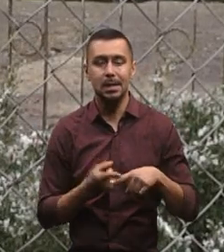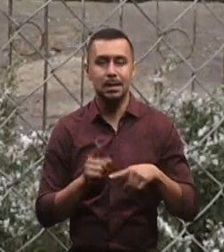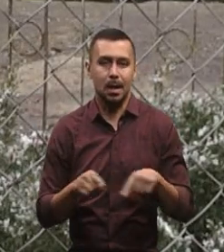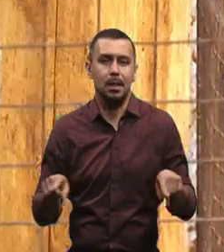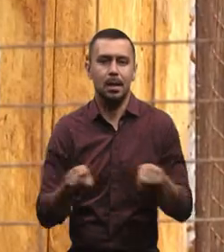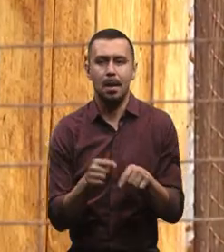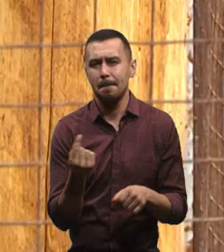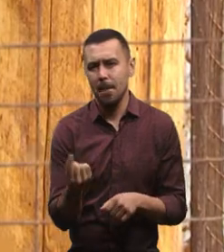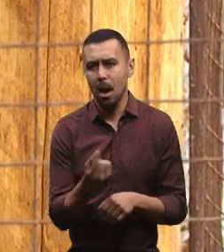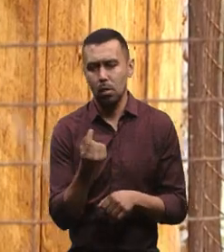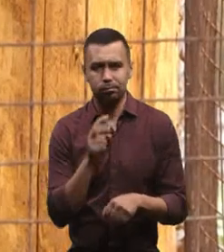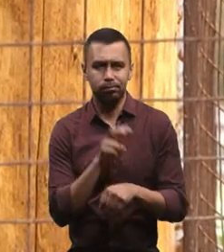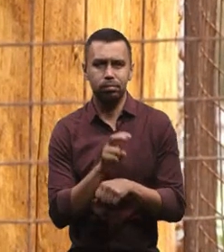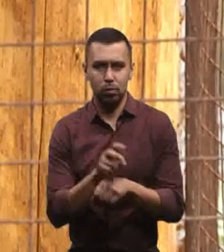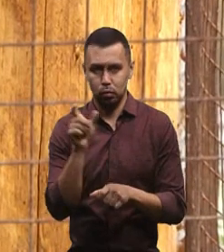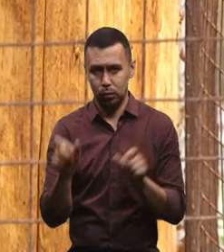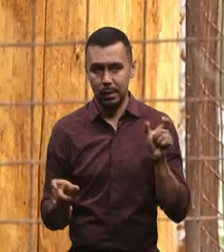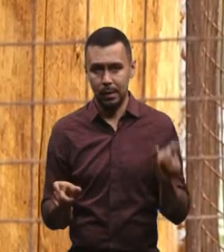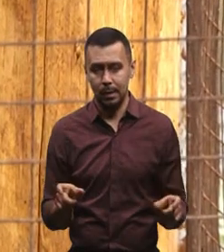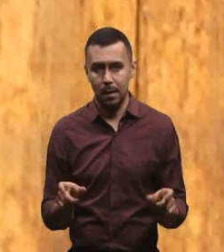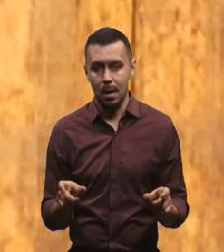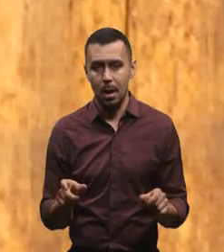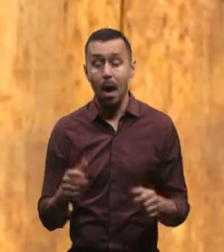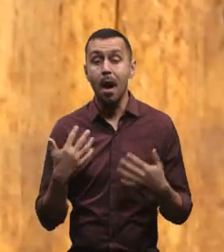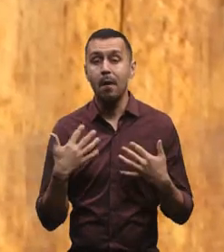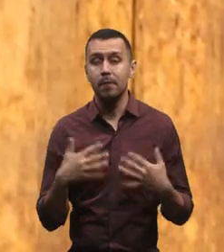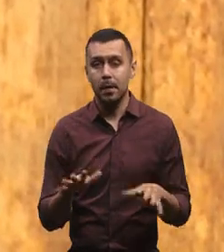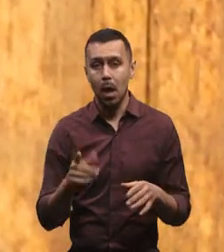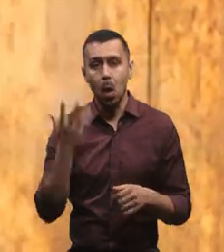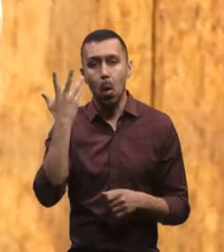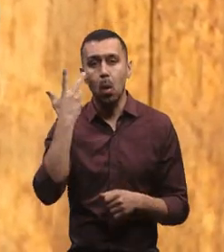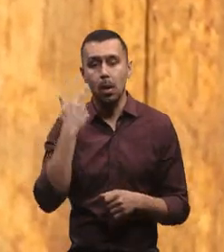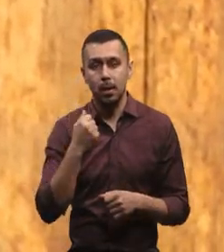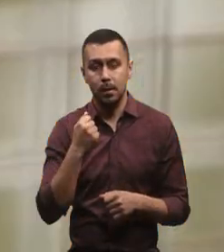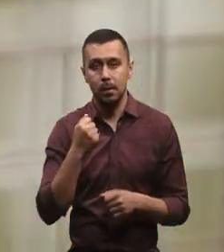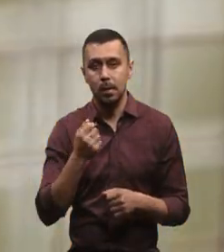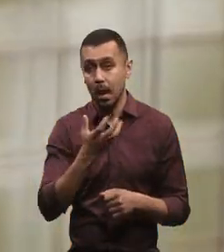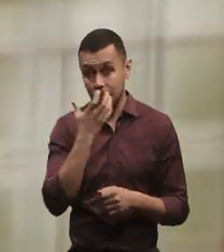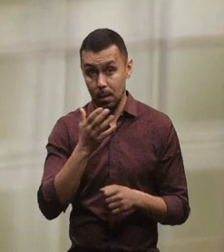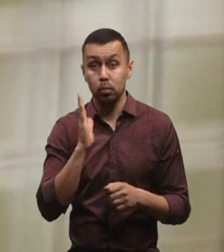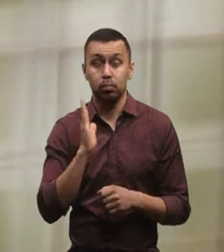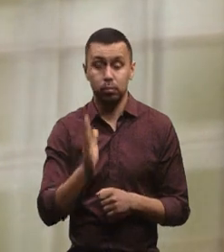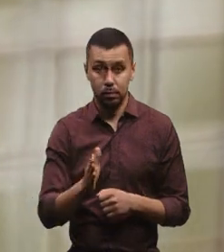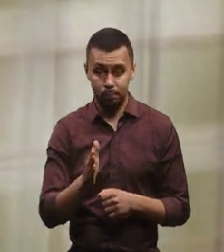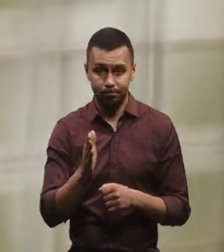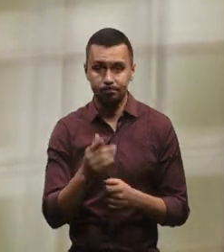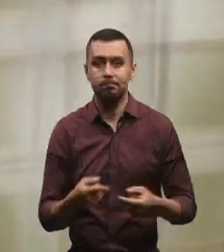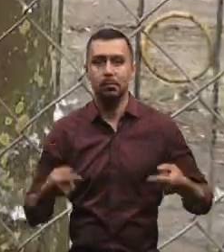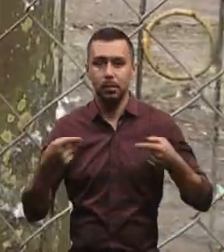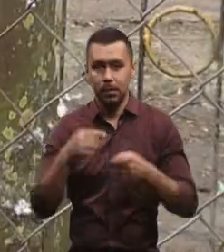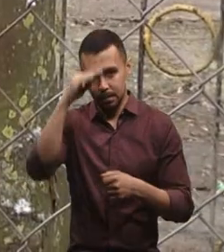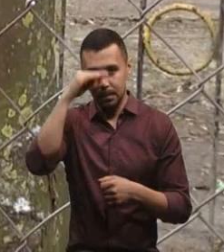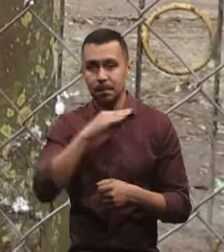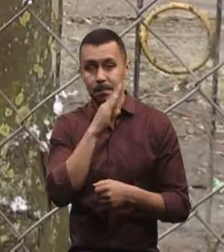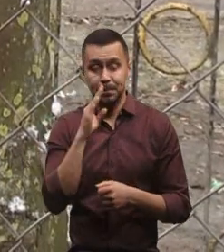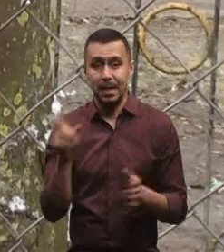такі малолюдні місяці, вже більше, коли потепліє, відповідно, батьки з